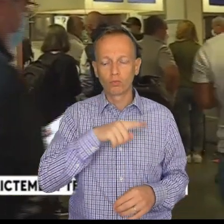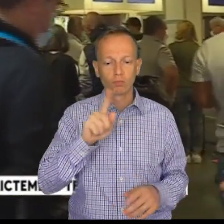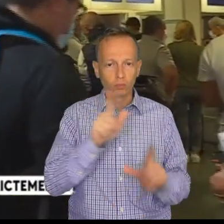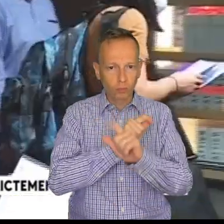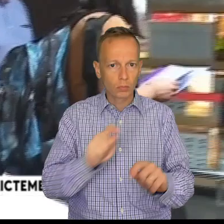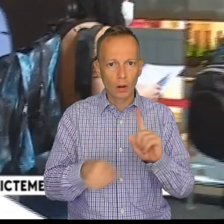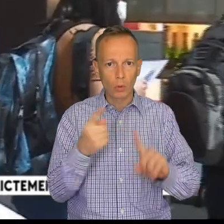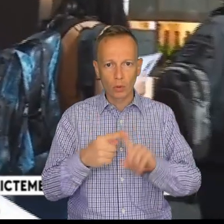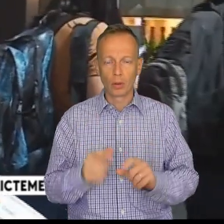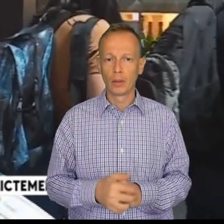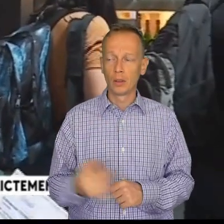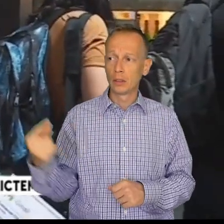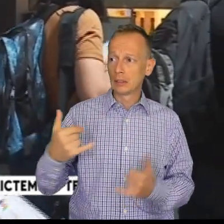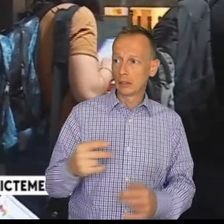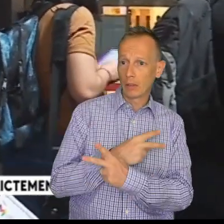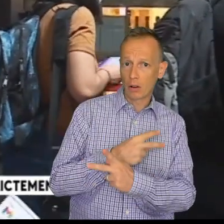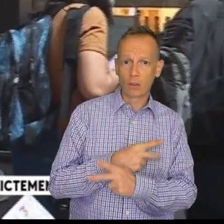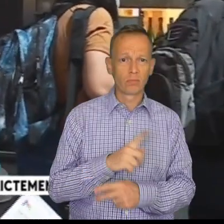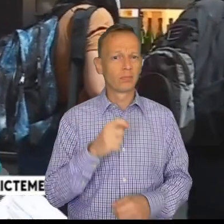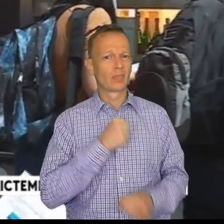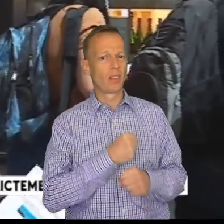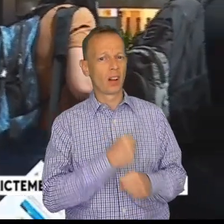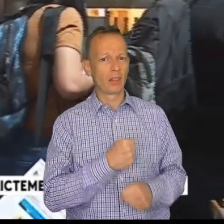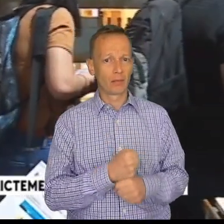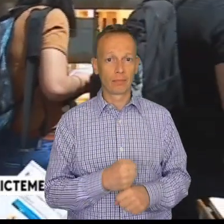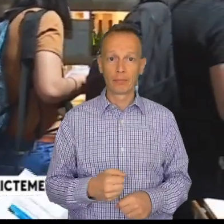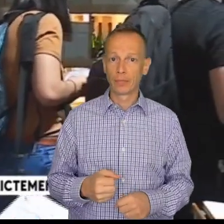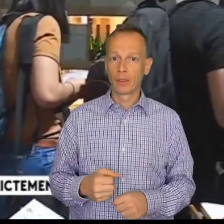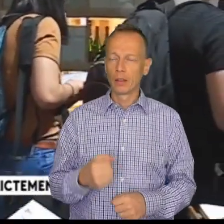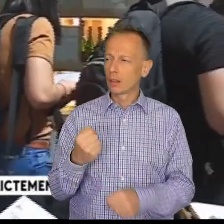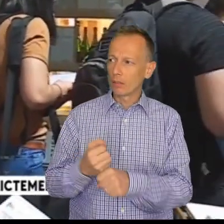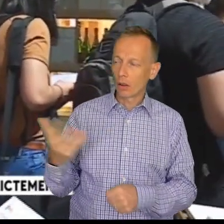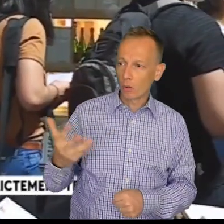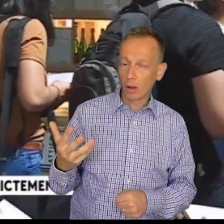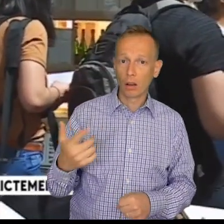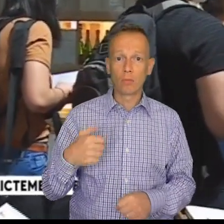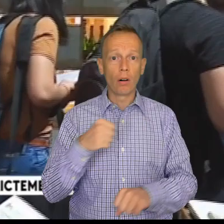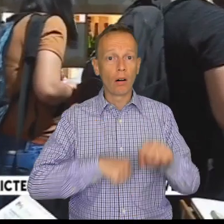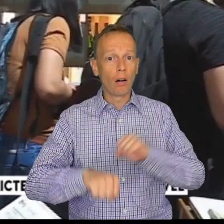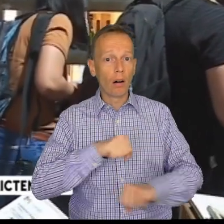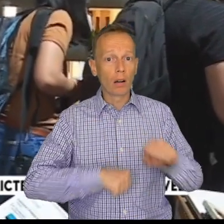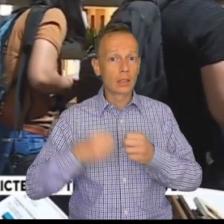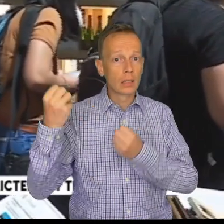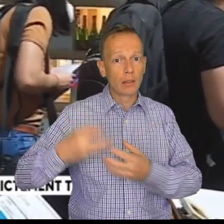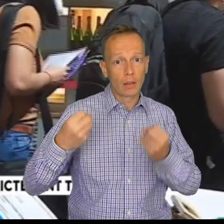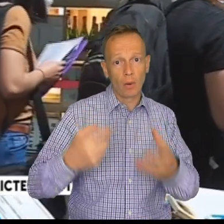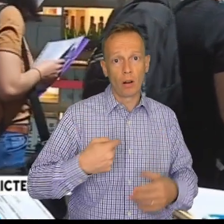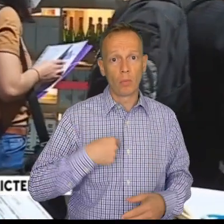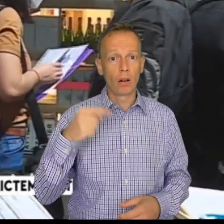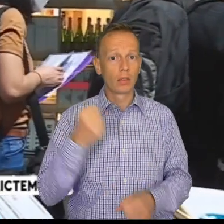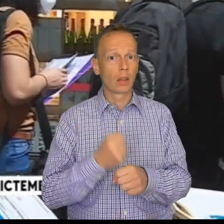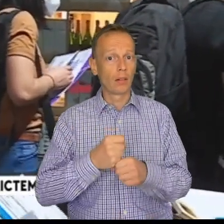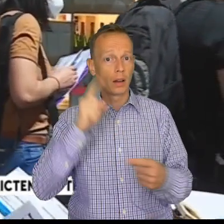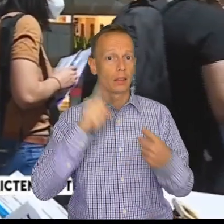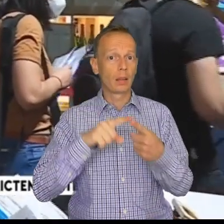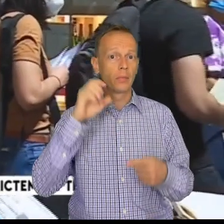soumet. Vous êtes là pour les vacances? Non, pour le travail. Pour le travail, ouais. Quoi exactement? Je suis organisateur d'événements et